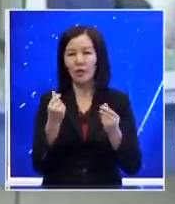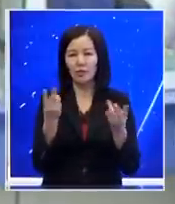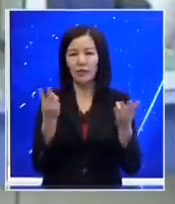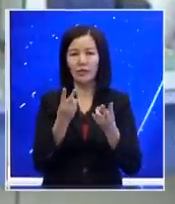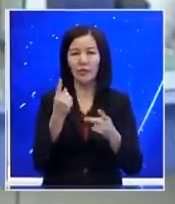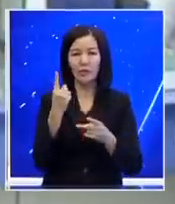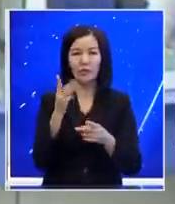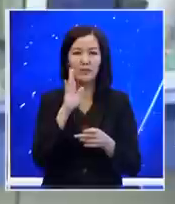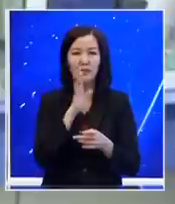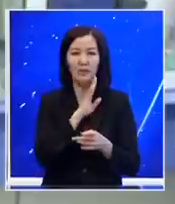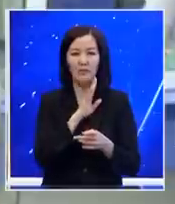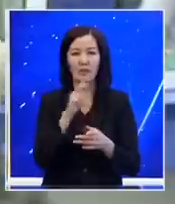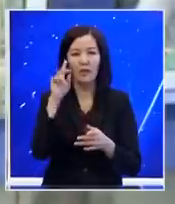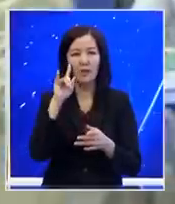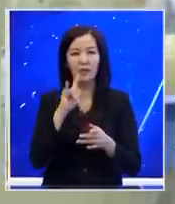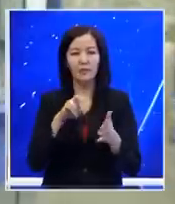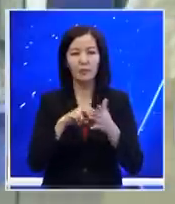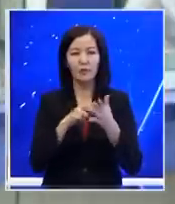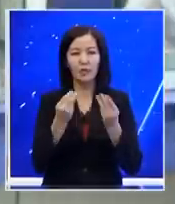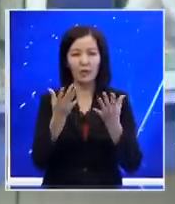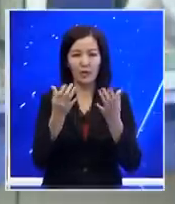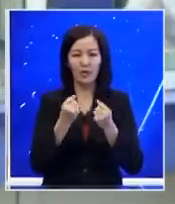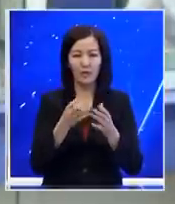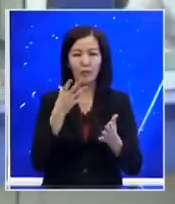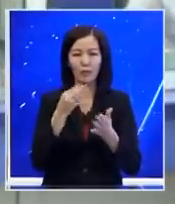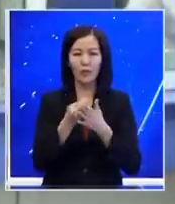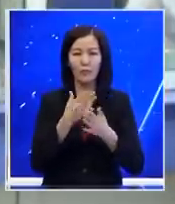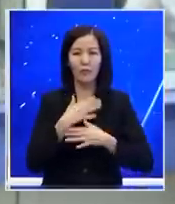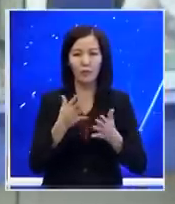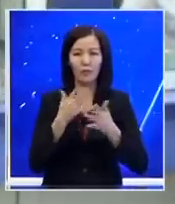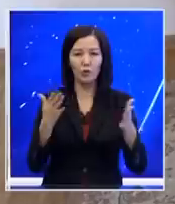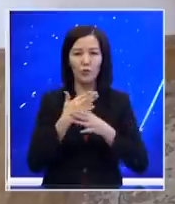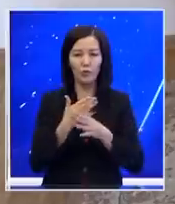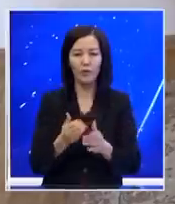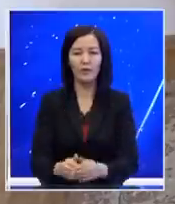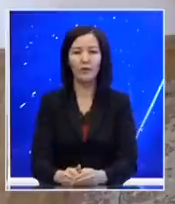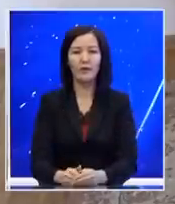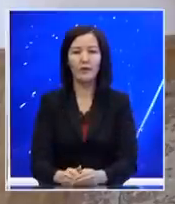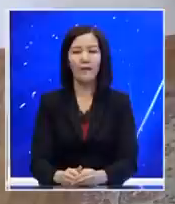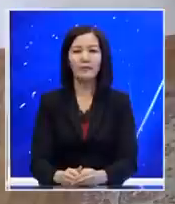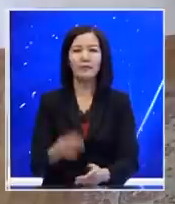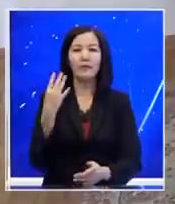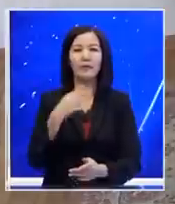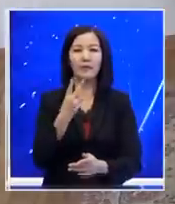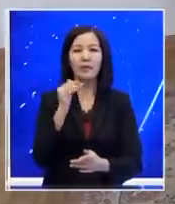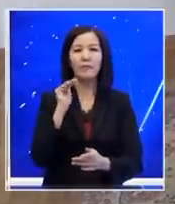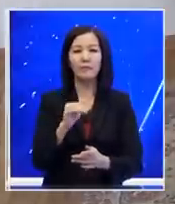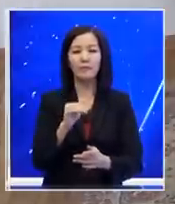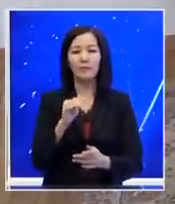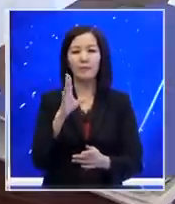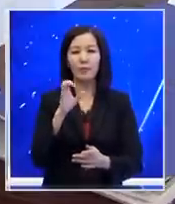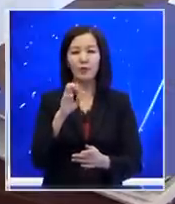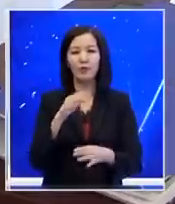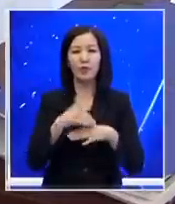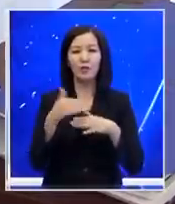жалғыз бастанамын. Қазпоштадан ақшамды алдым. Бұл төлем мен үшін үлкен көмек. Жыры болған 42500 енді